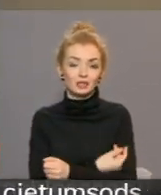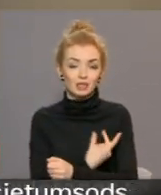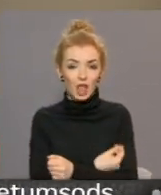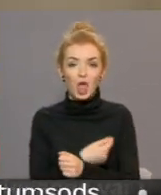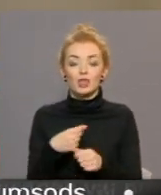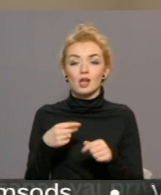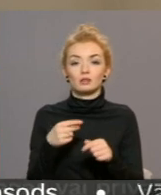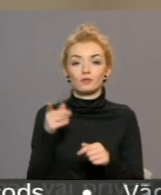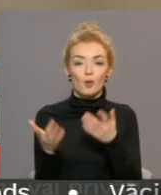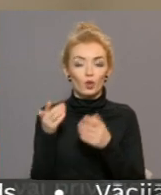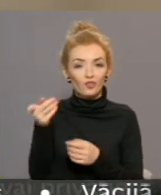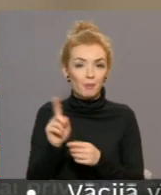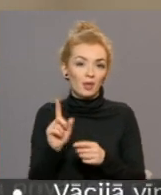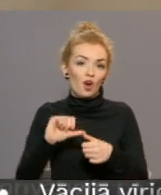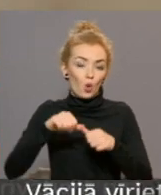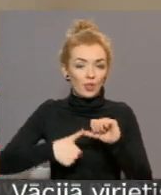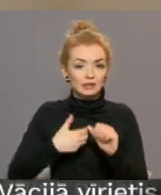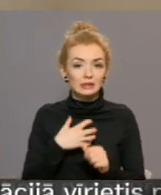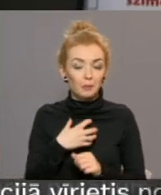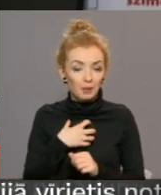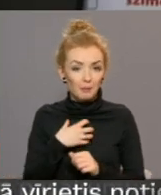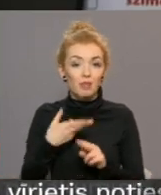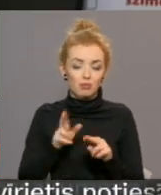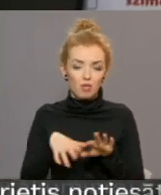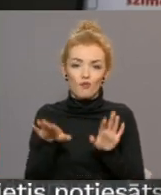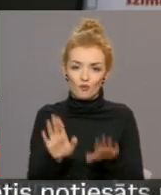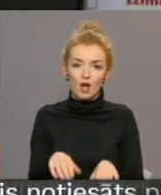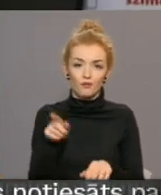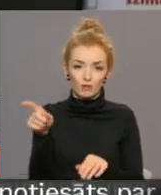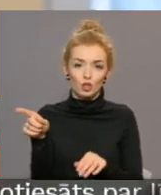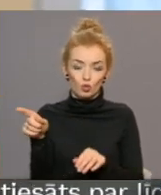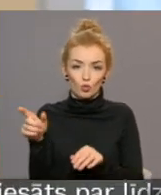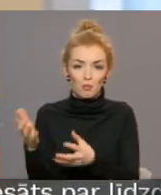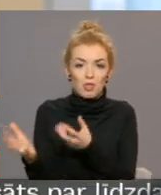ir šīs kroniskās slimības, ka mēs varētu viņu paņemt tai